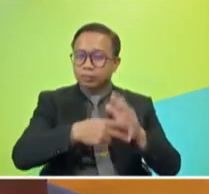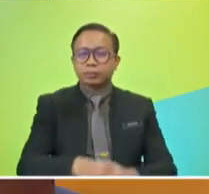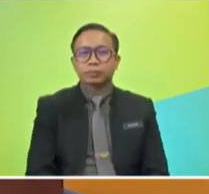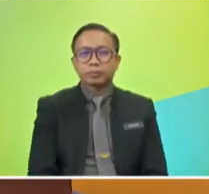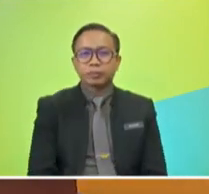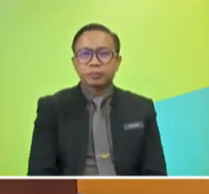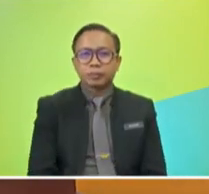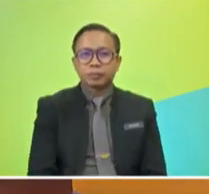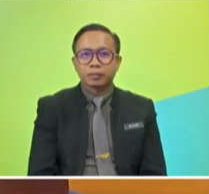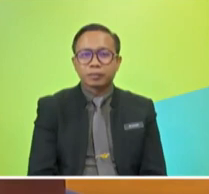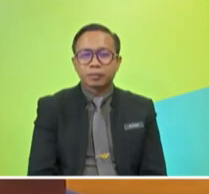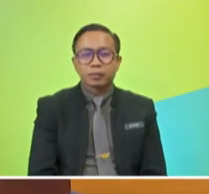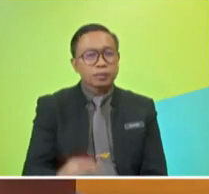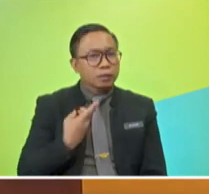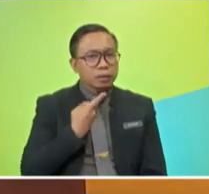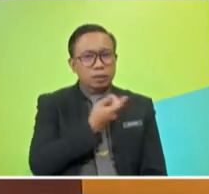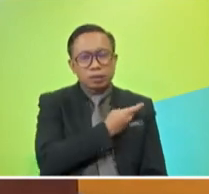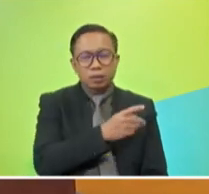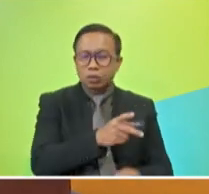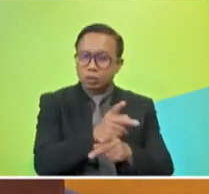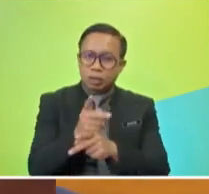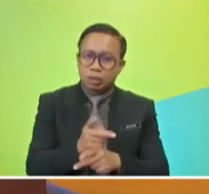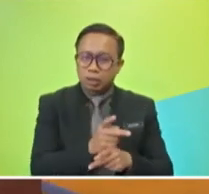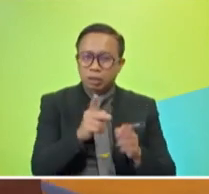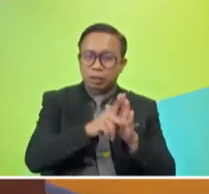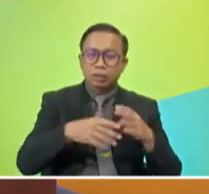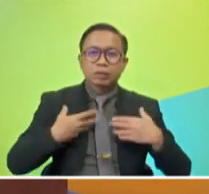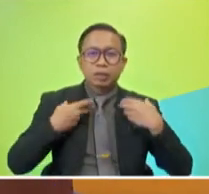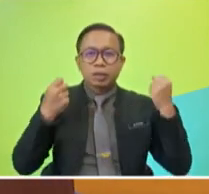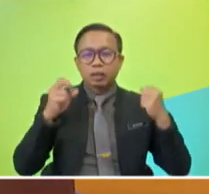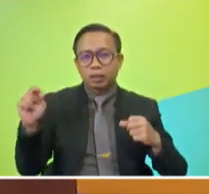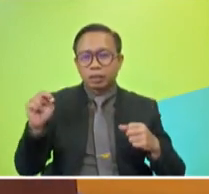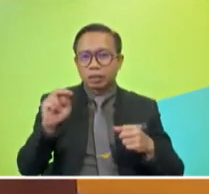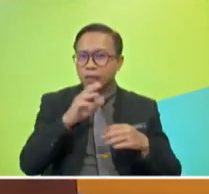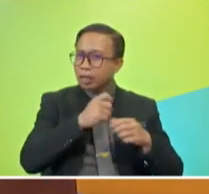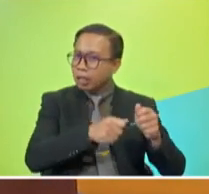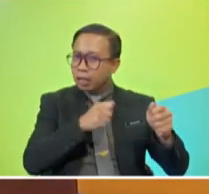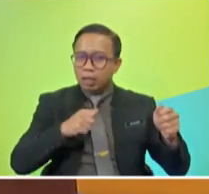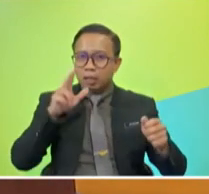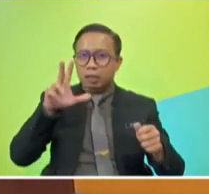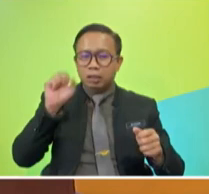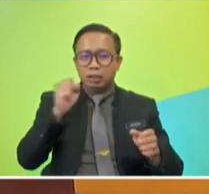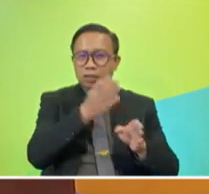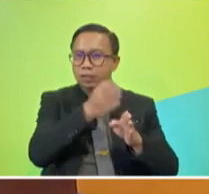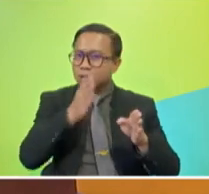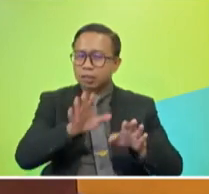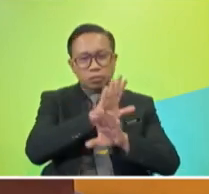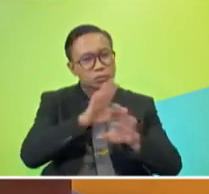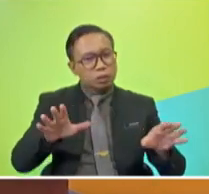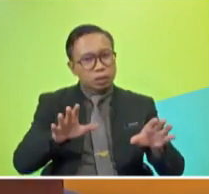Jiran kita kita mengelakkan 3S supaya tidak